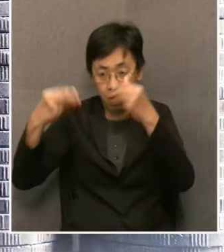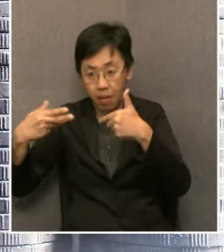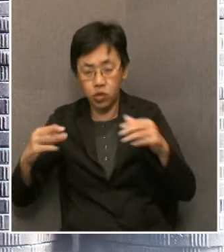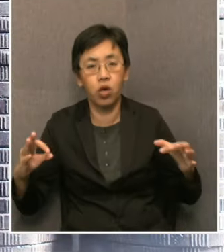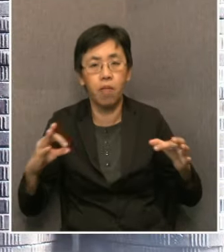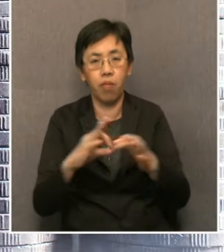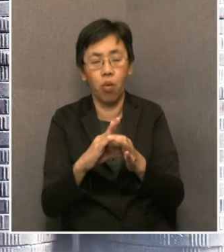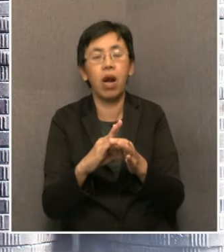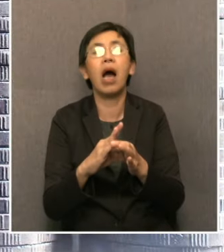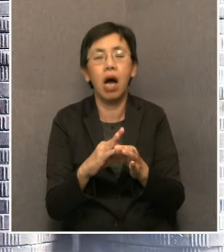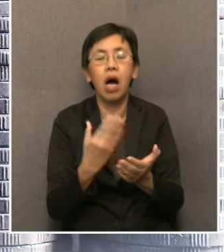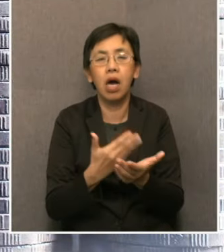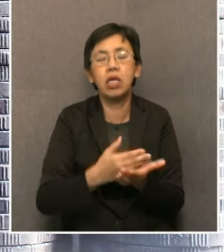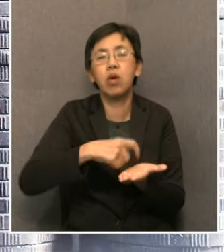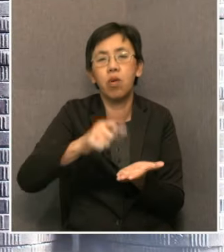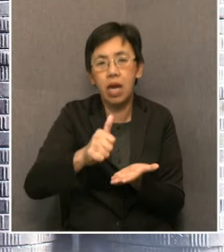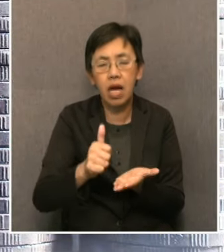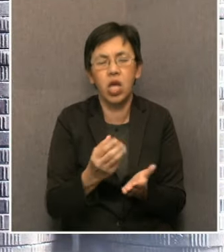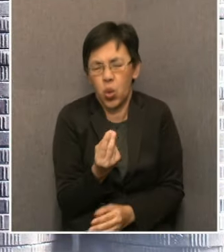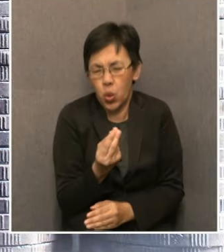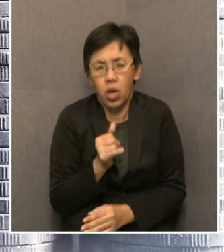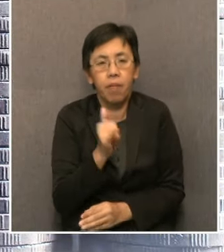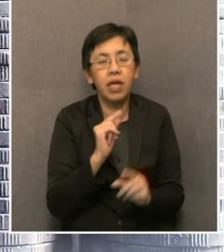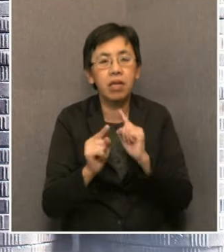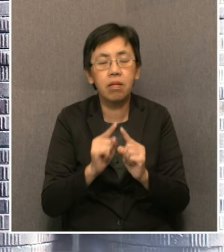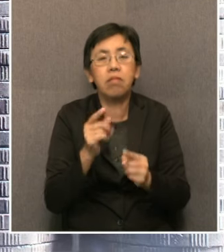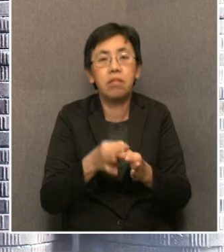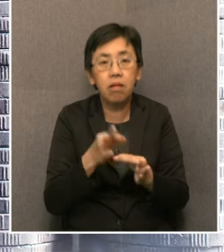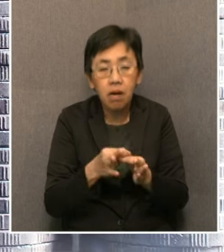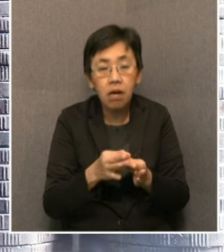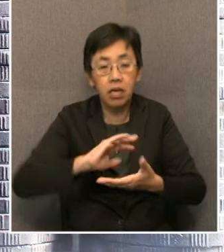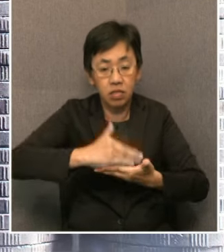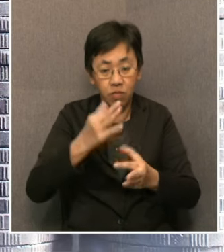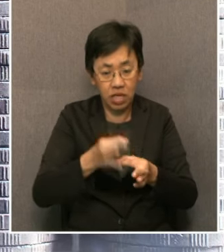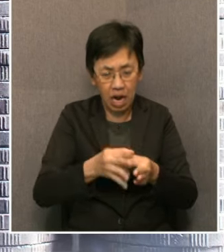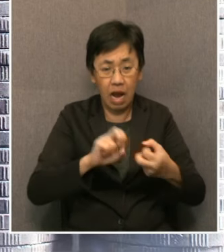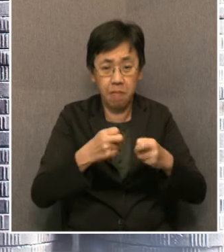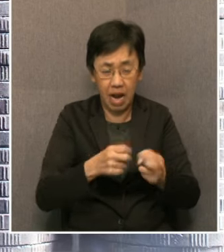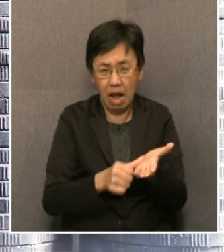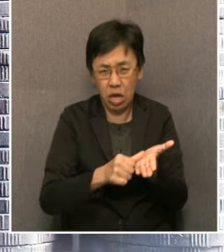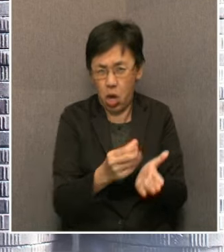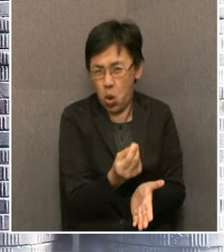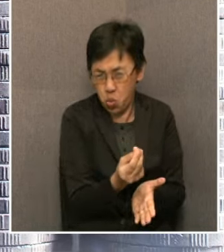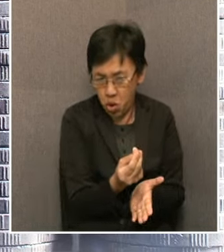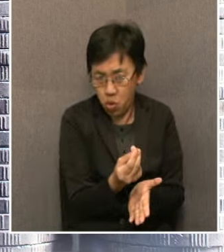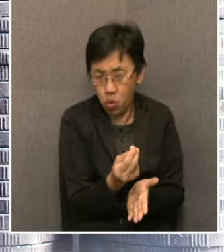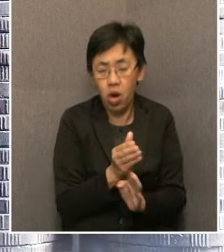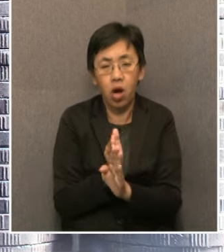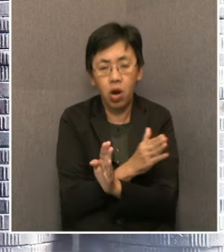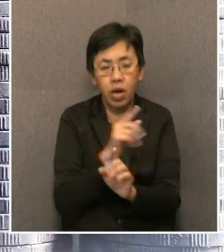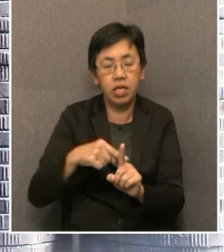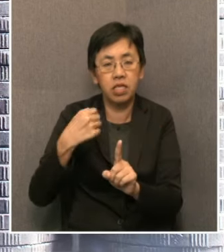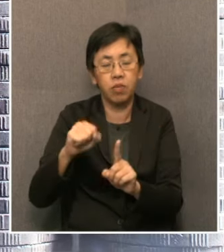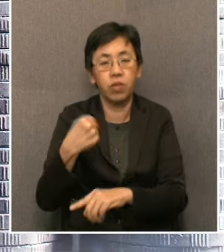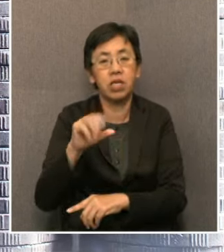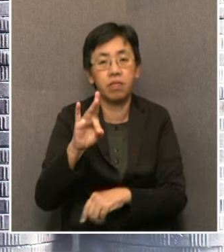ราชาชนหรอว่ารีบไปตดต่ธนาคารค่เพื่อแ้ไขบญชีเงินฝากที่มีปัญหาข้างต้นภายในวนที่ 18 ตุลาค